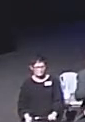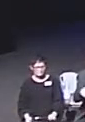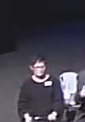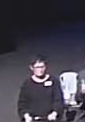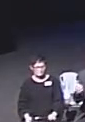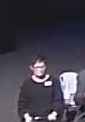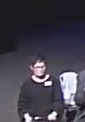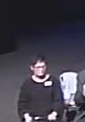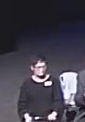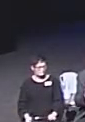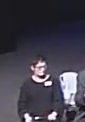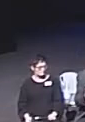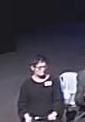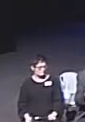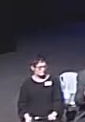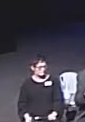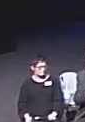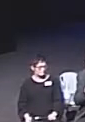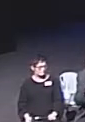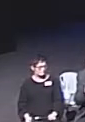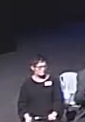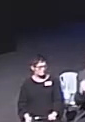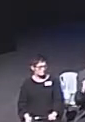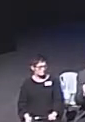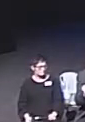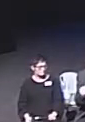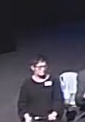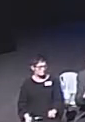kaikkia ja lisäävät kokonaiskustannustehokkuutta.